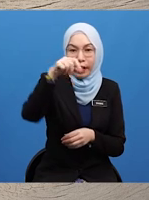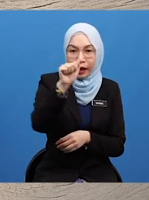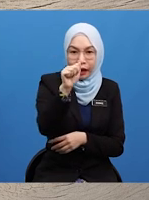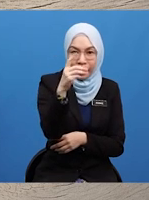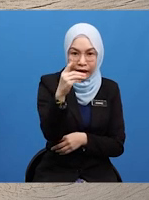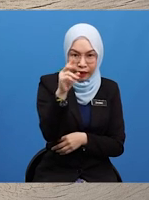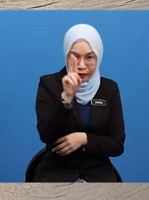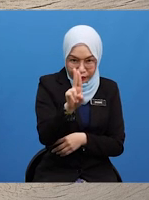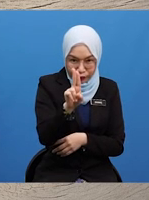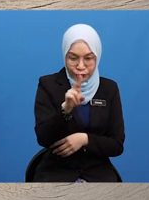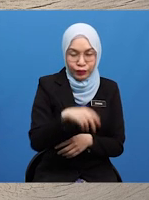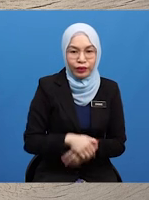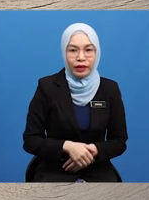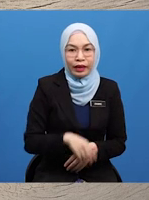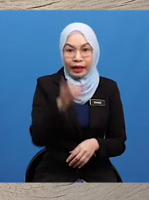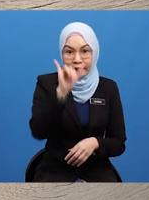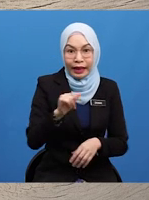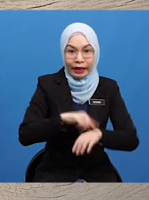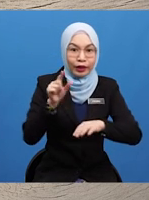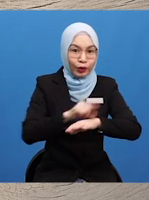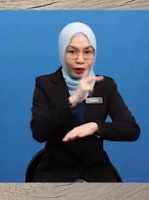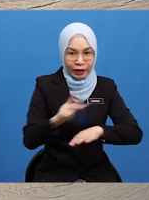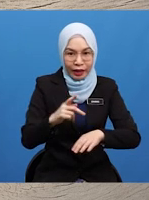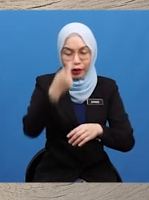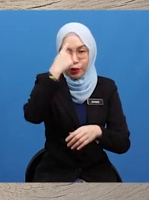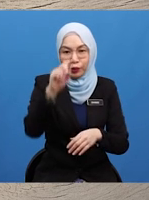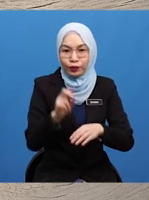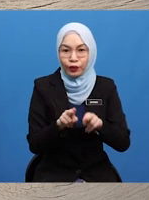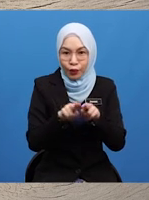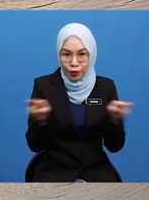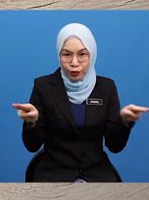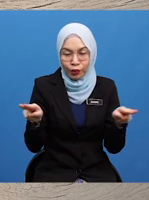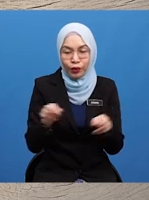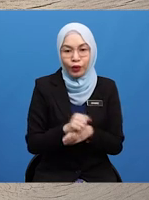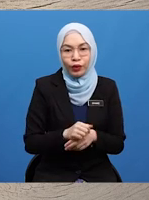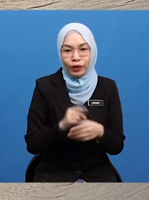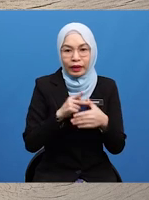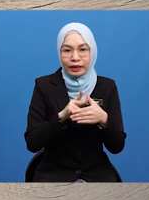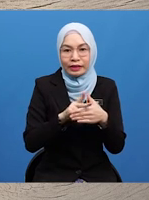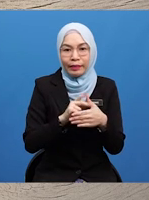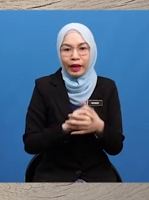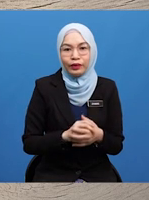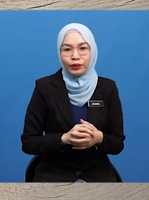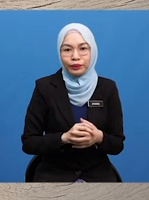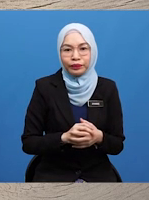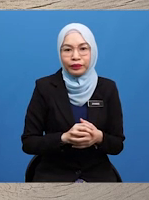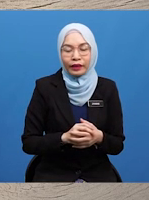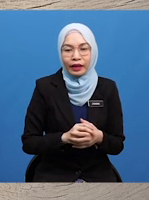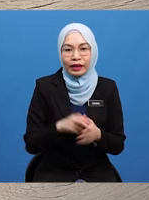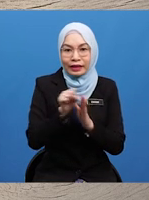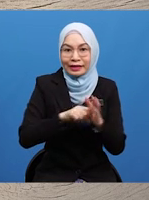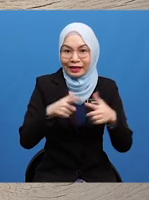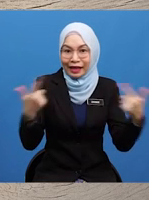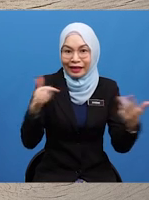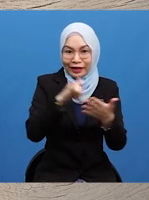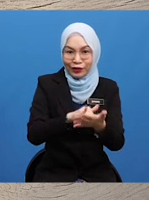yang digunakan bagi mengukur isi padu. Selain daripada itu, unit isi